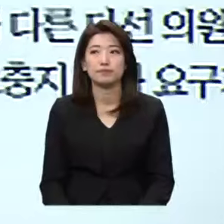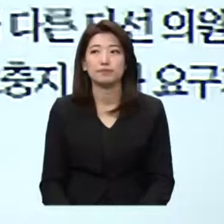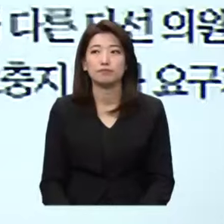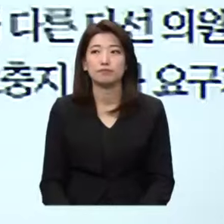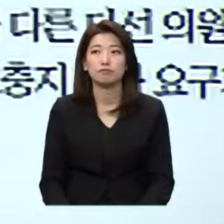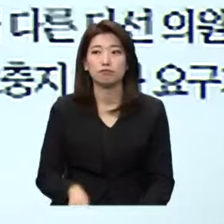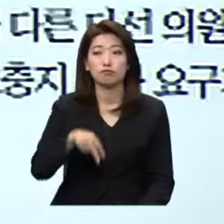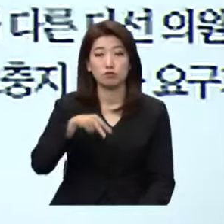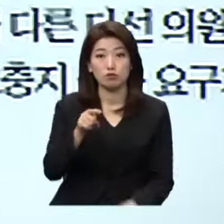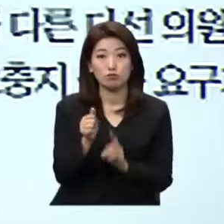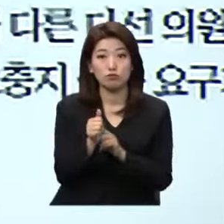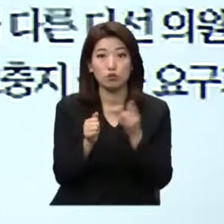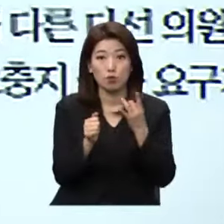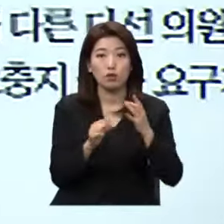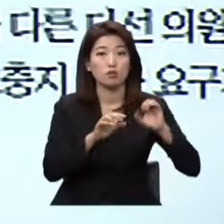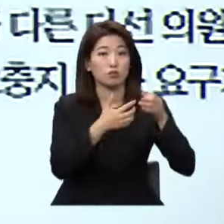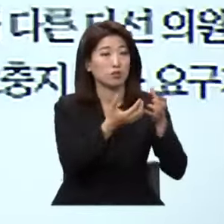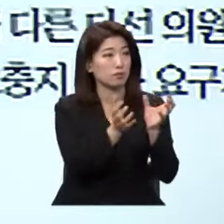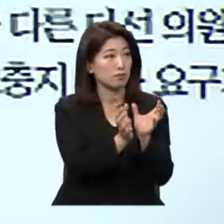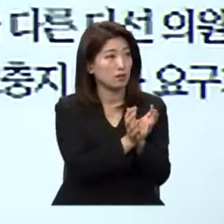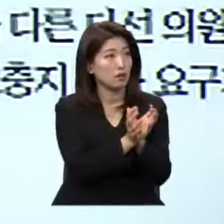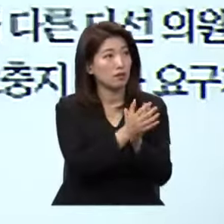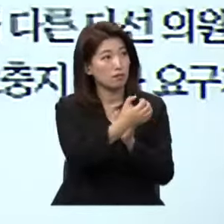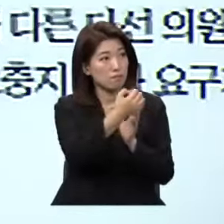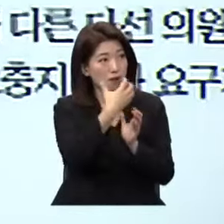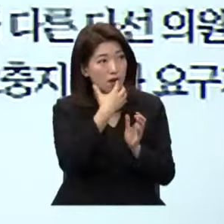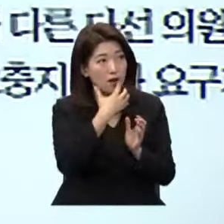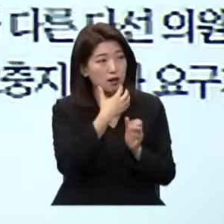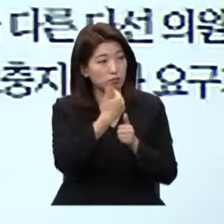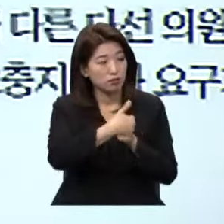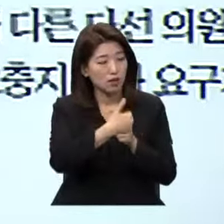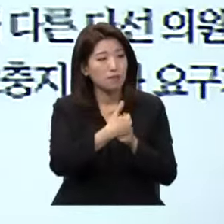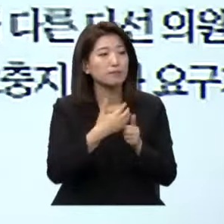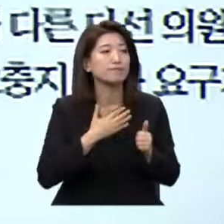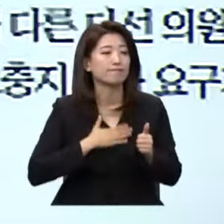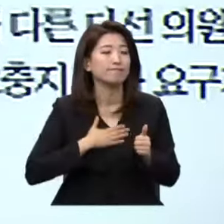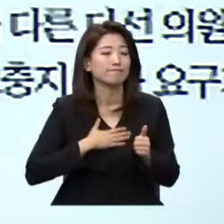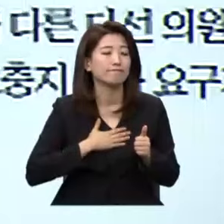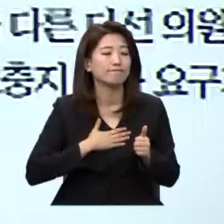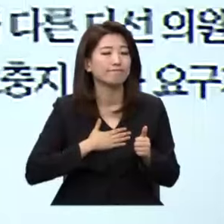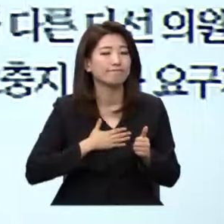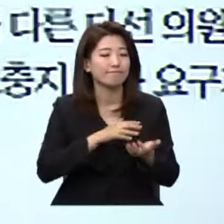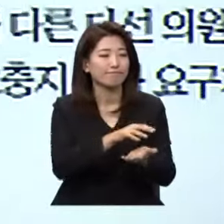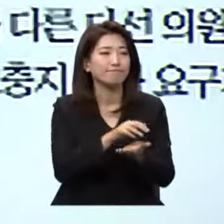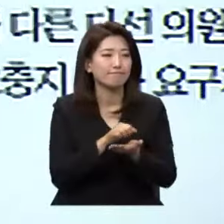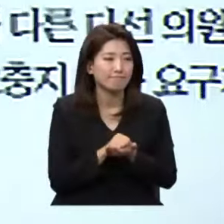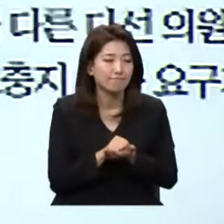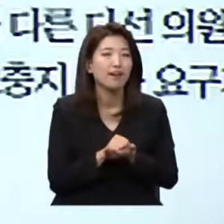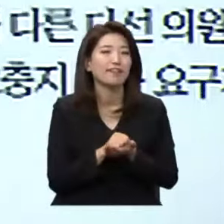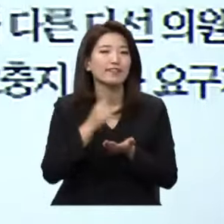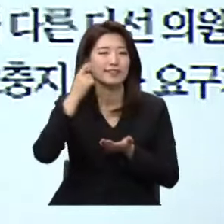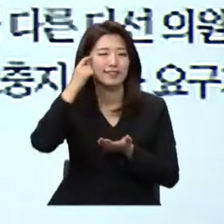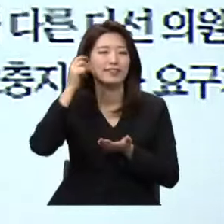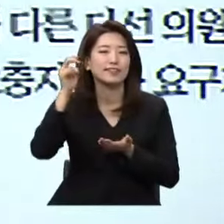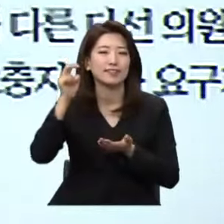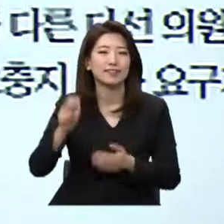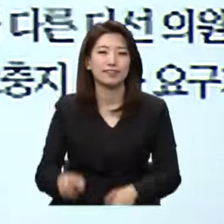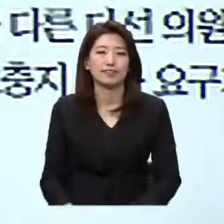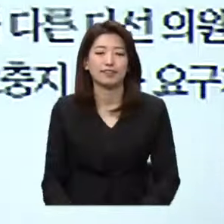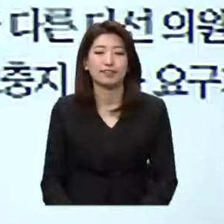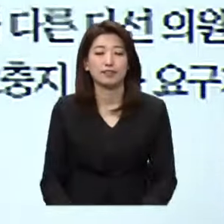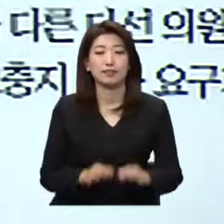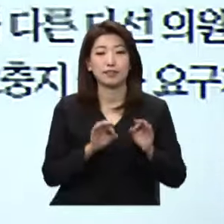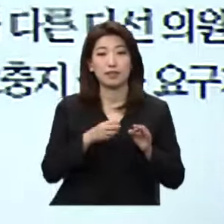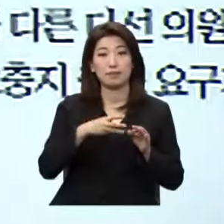평소에도 가지고 있었다라고 얘기를 했다라는 겁니다 김태호 의원도 수용하는 쪽으로 무게를 두고 고민을